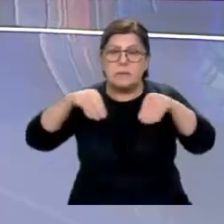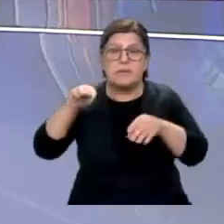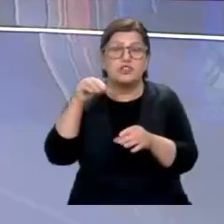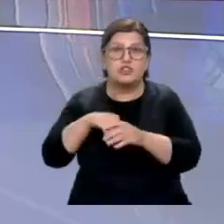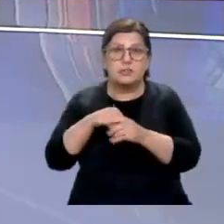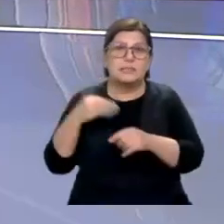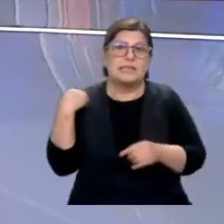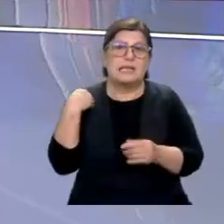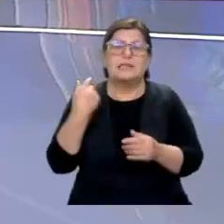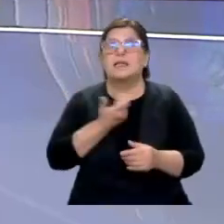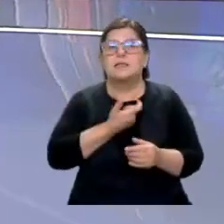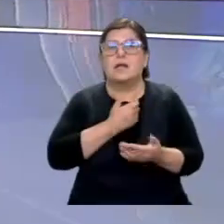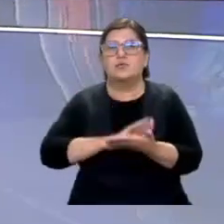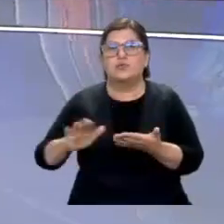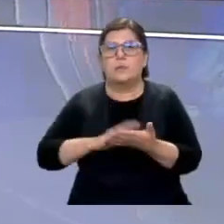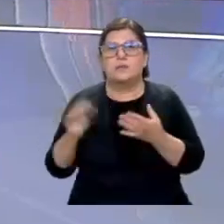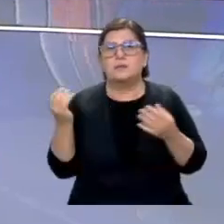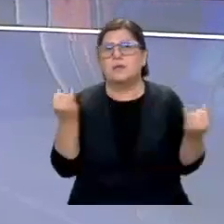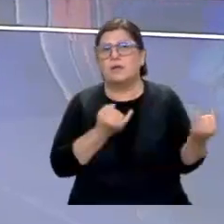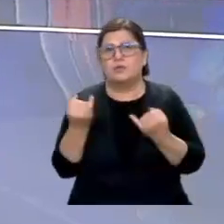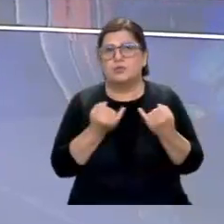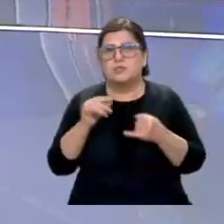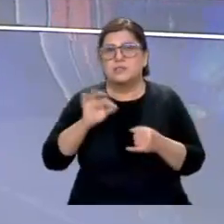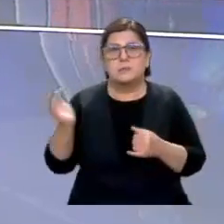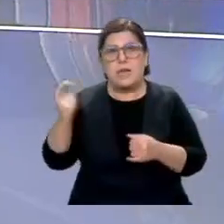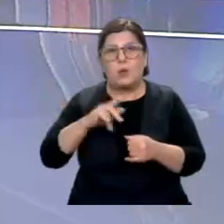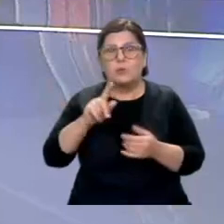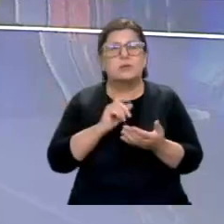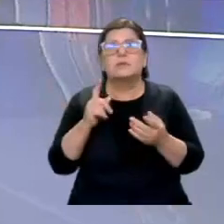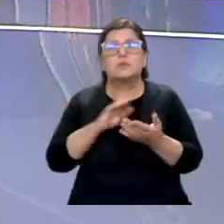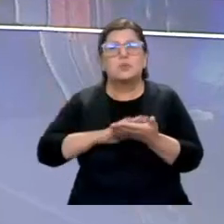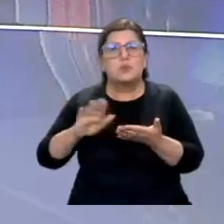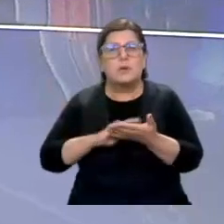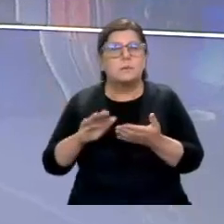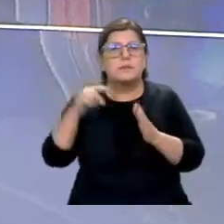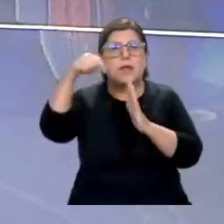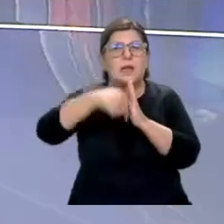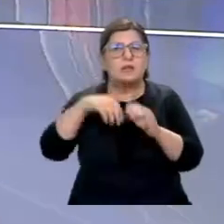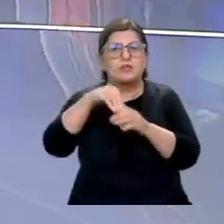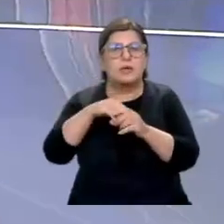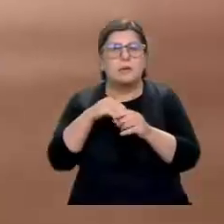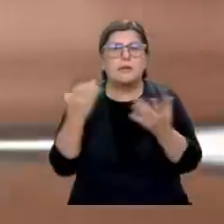için yeni yasal düzenleme tartışılıyor. Gelin şimdi o düzenlemenin detaylarına birlikte bakalım.